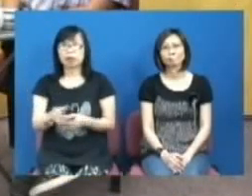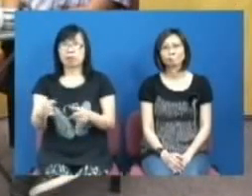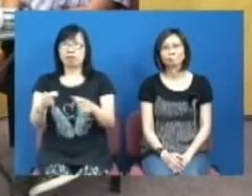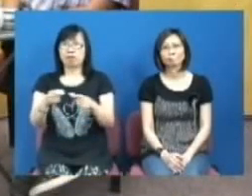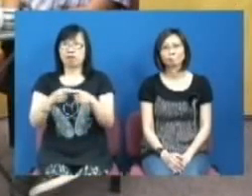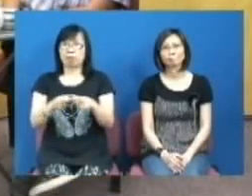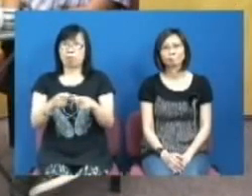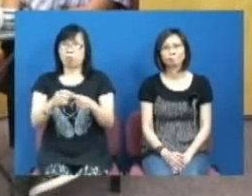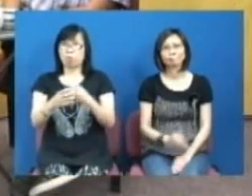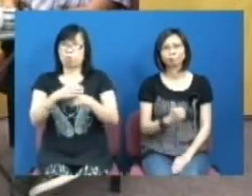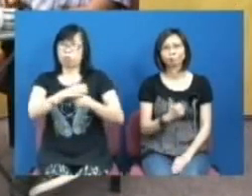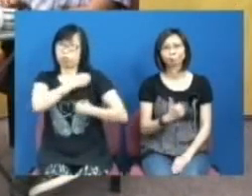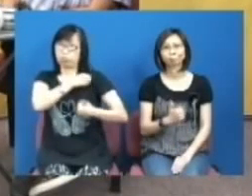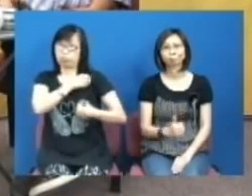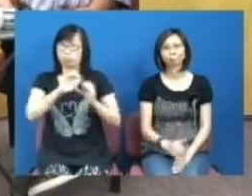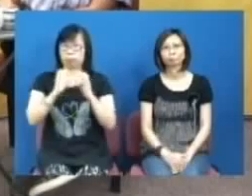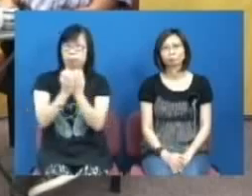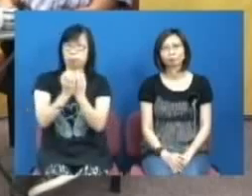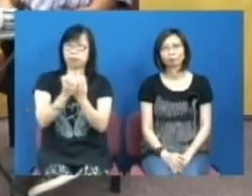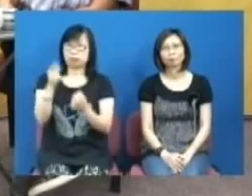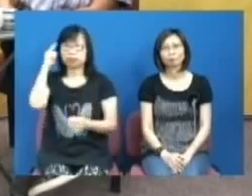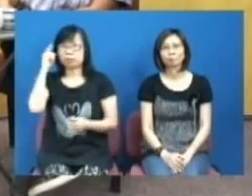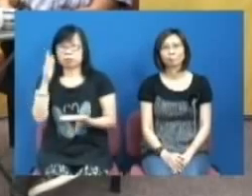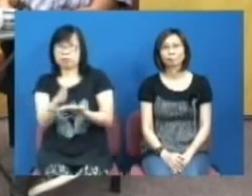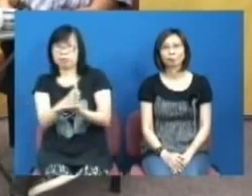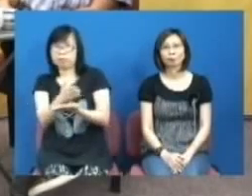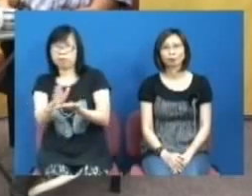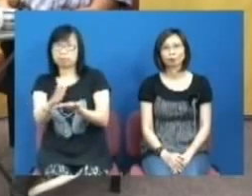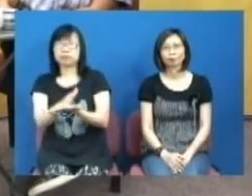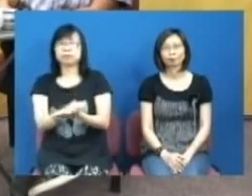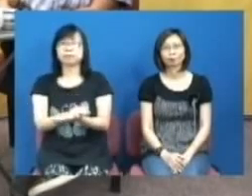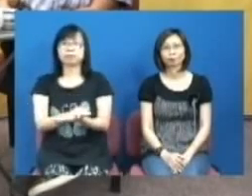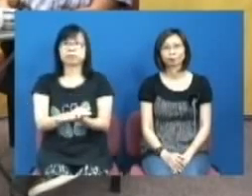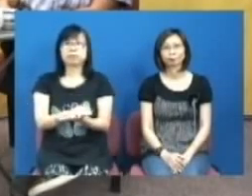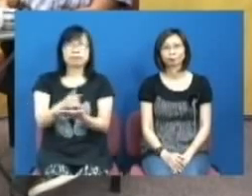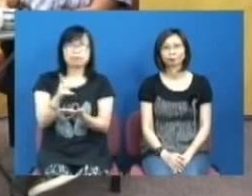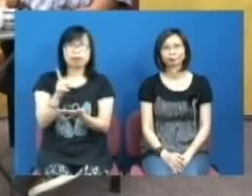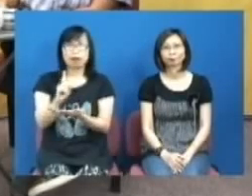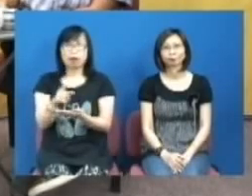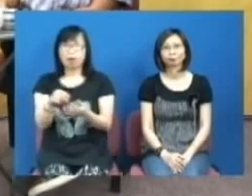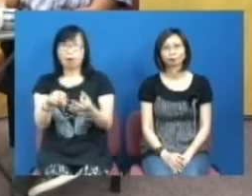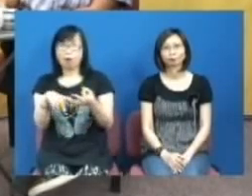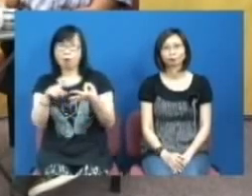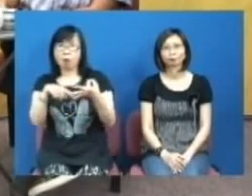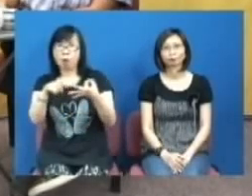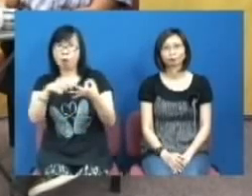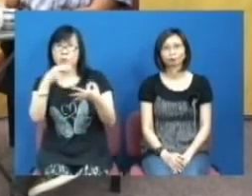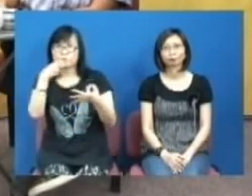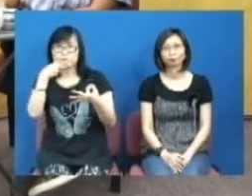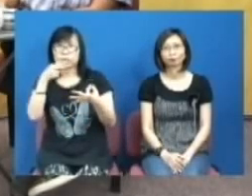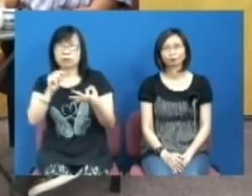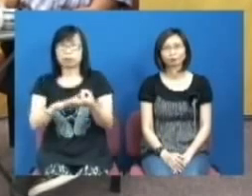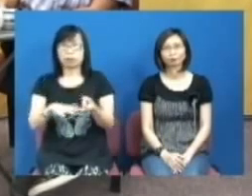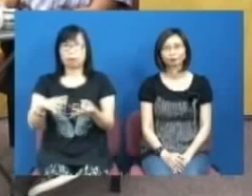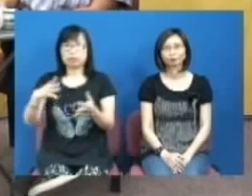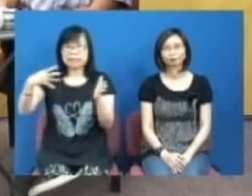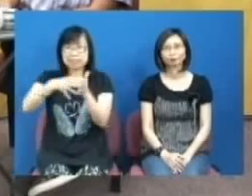呢樣嘢嘛，係嘛？佢哋嘅分析係，即係何俊仁同埋阿蕭華分析係完全